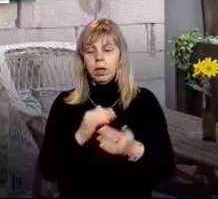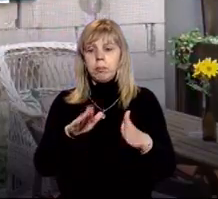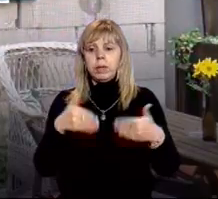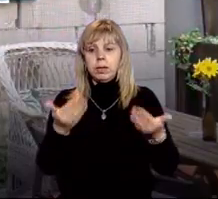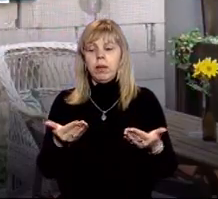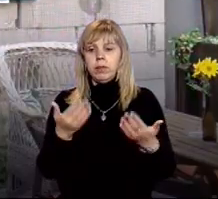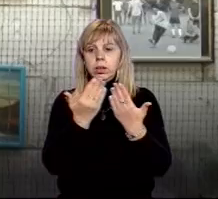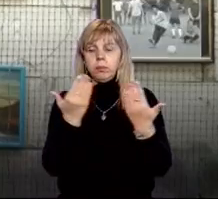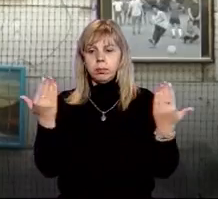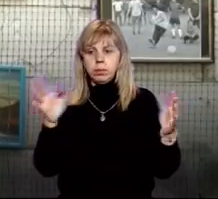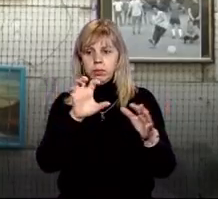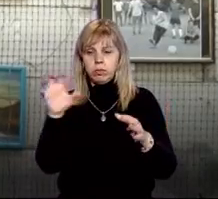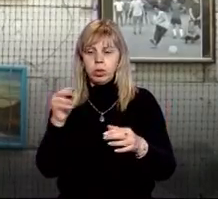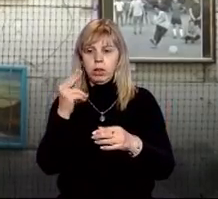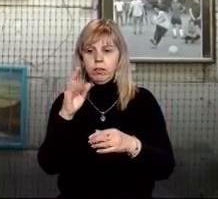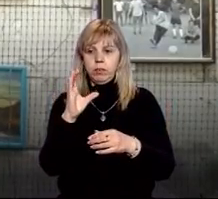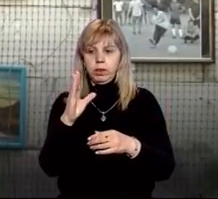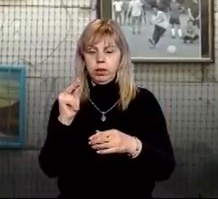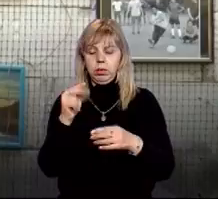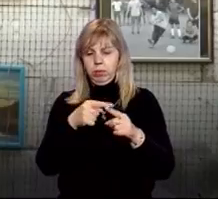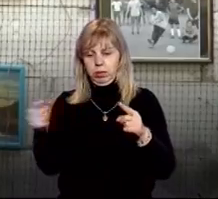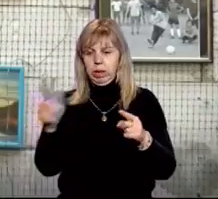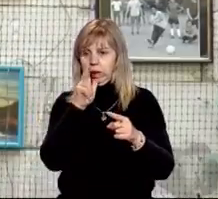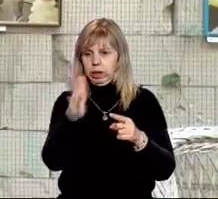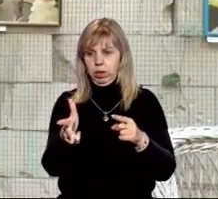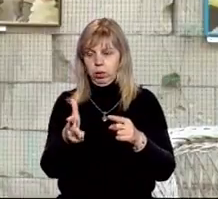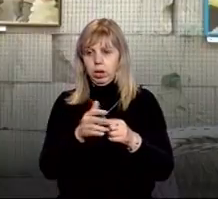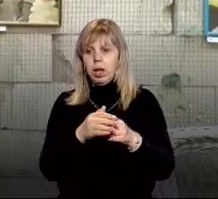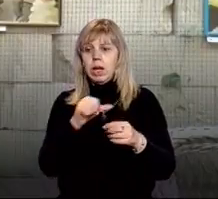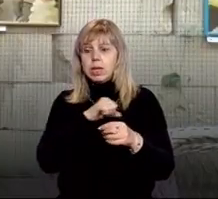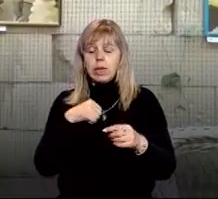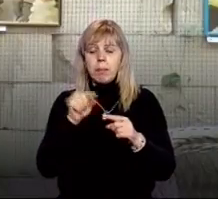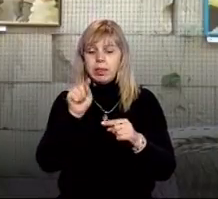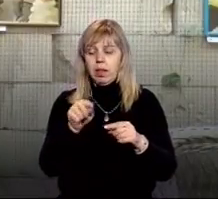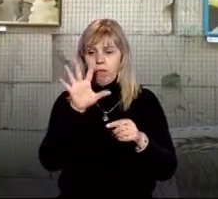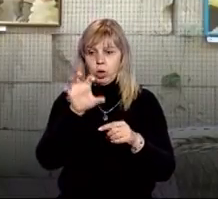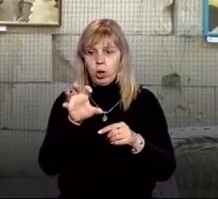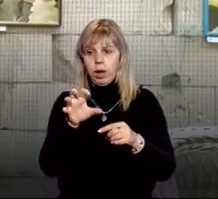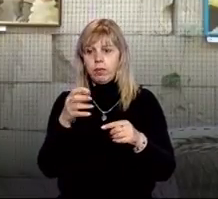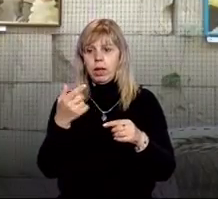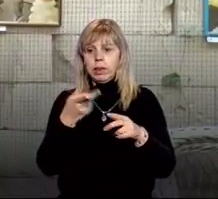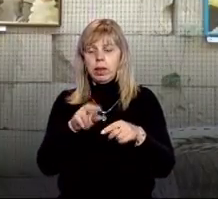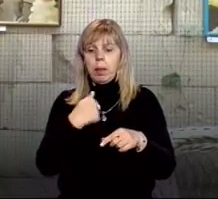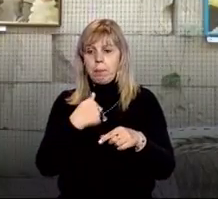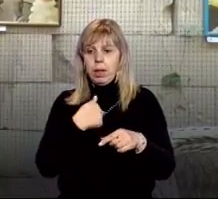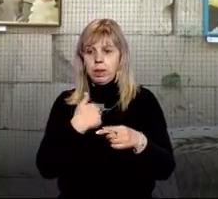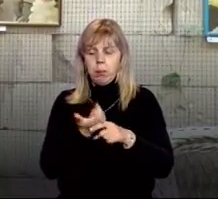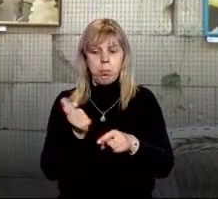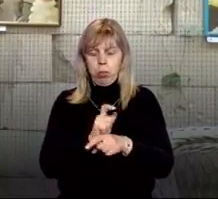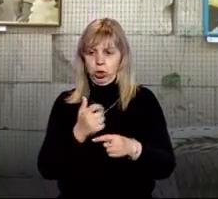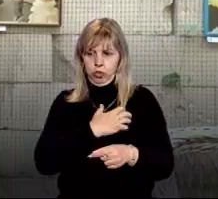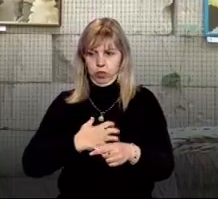Представлені світлини Костянтин Черкай створював упродовж останніх 3 років. Саме ця фотографія для мене найбільш